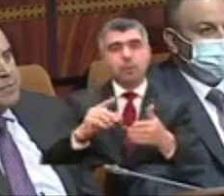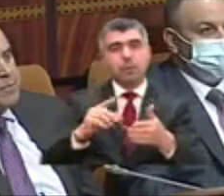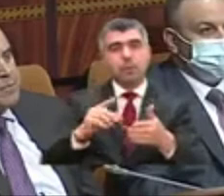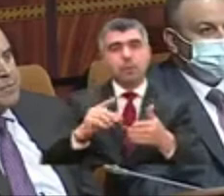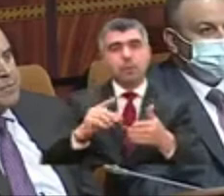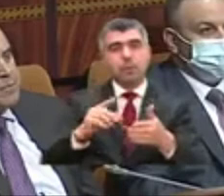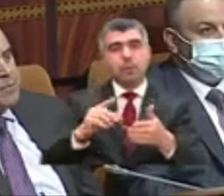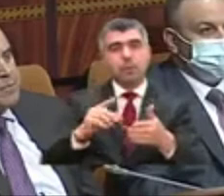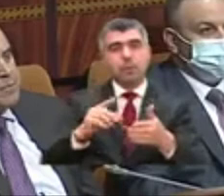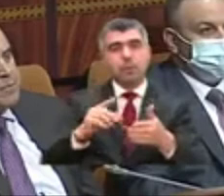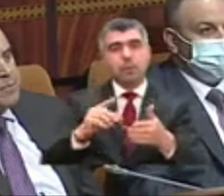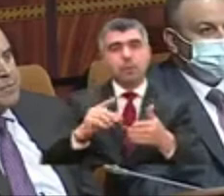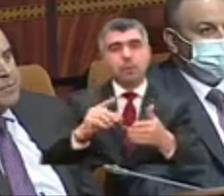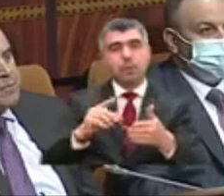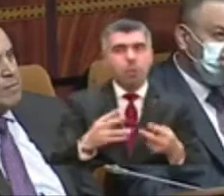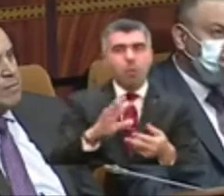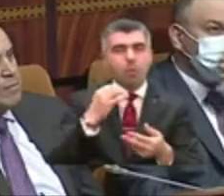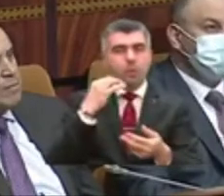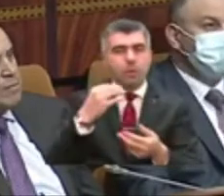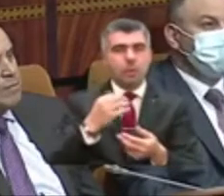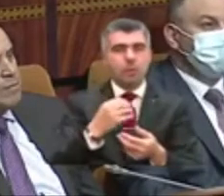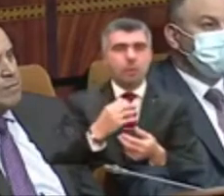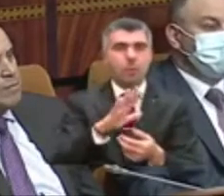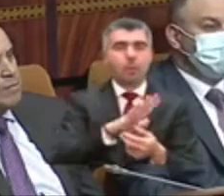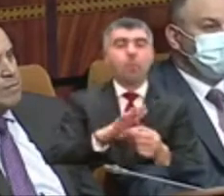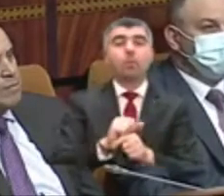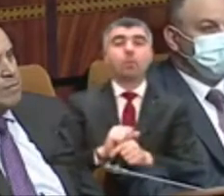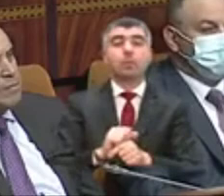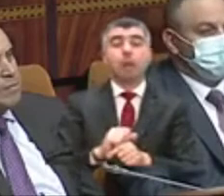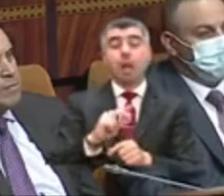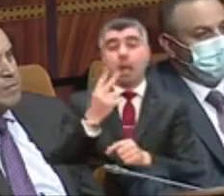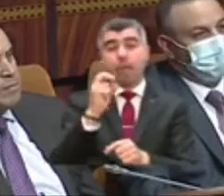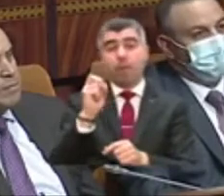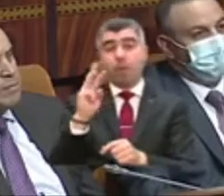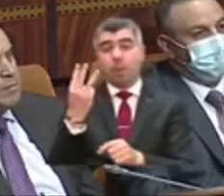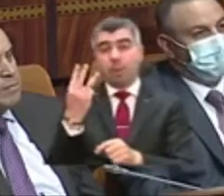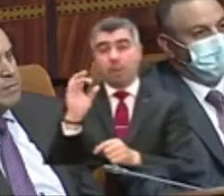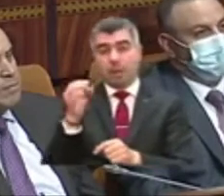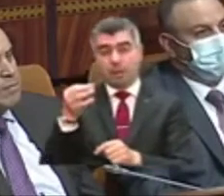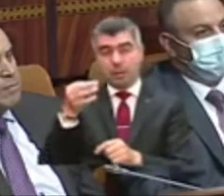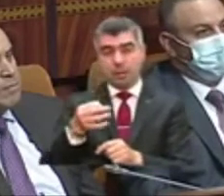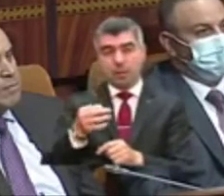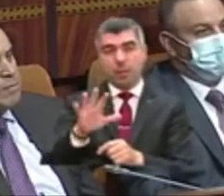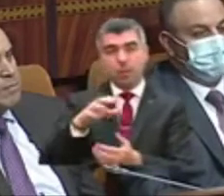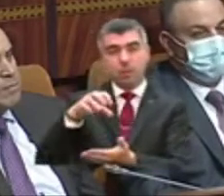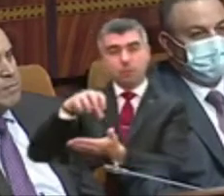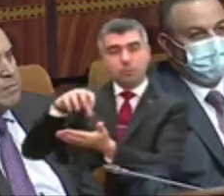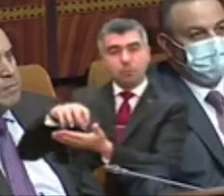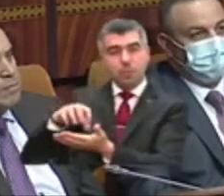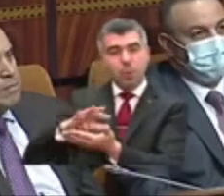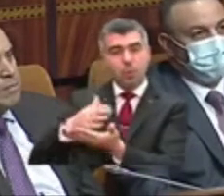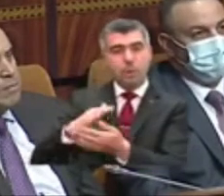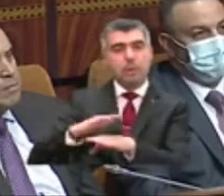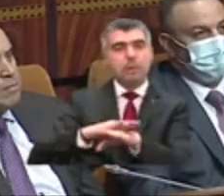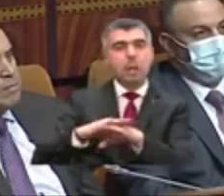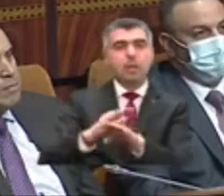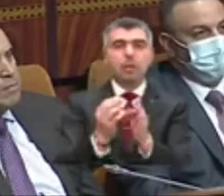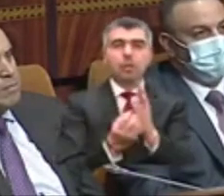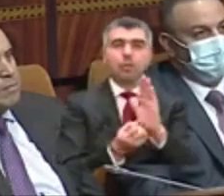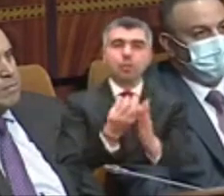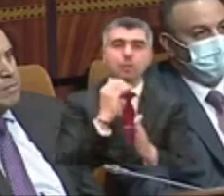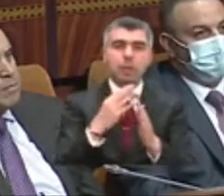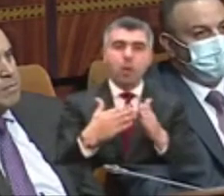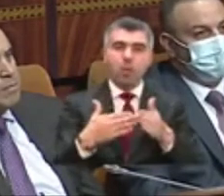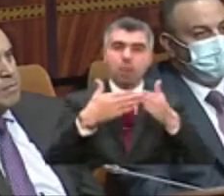ترفيهية. وتهدف الاستراتيجية الوطنية للموانئ في أفق 2030 التوفر على سياسة مينائية شاملة تقوم على